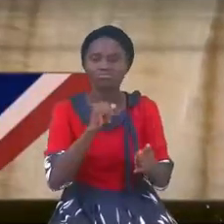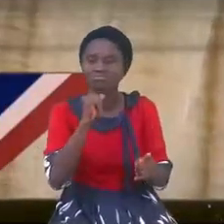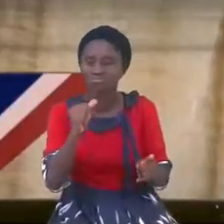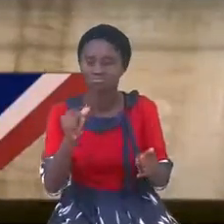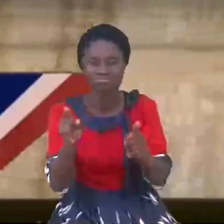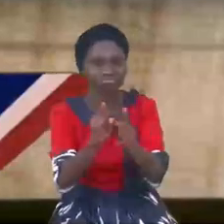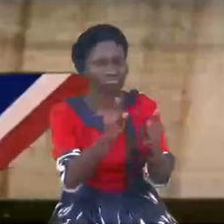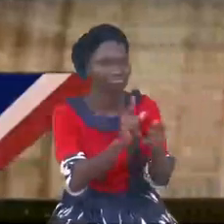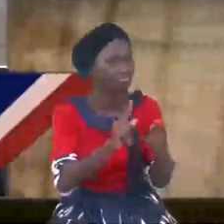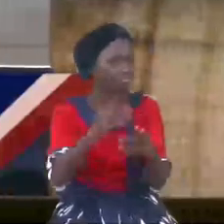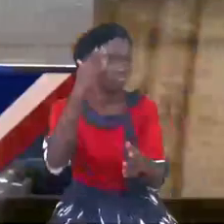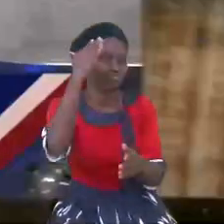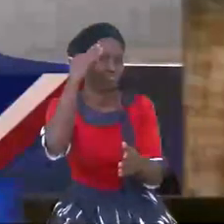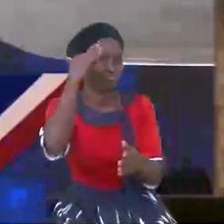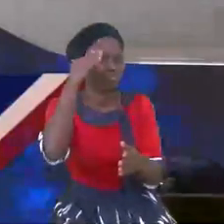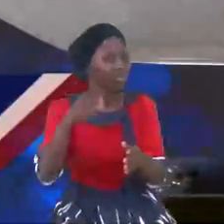Ils ont du zèle pour Dieu,